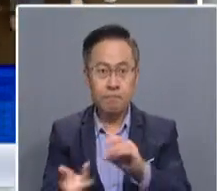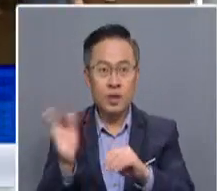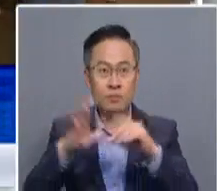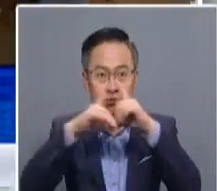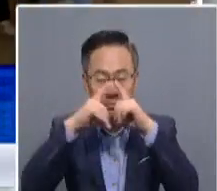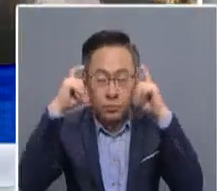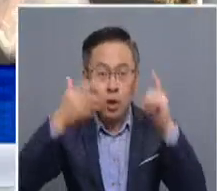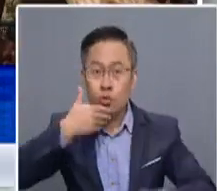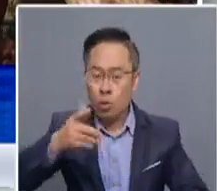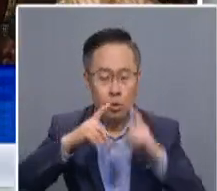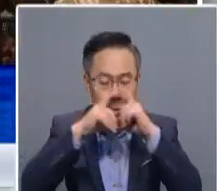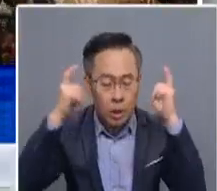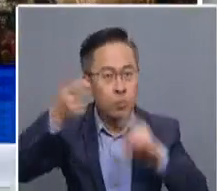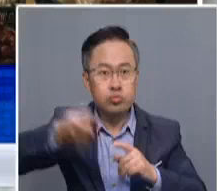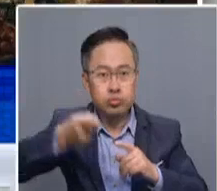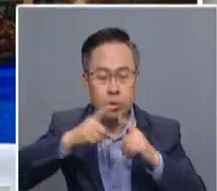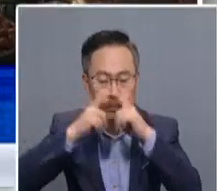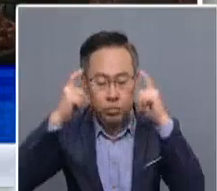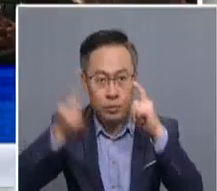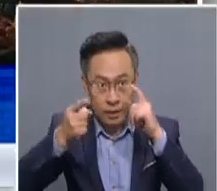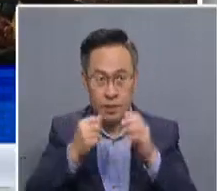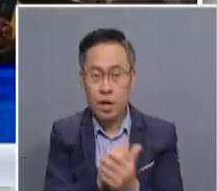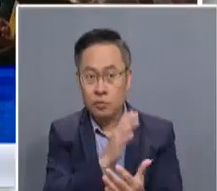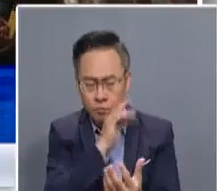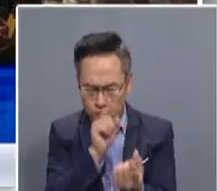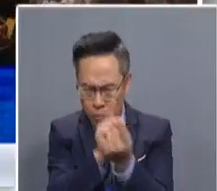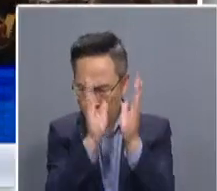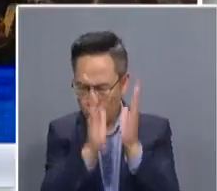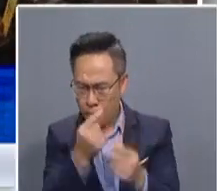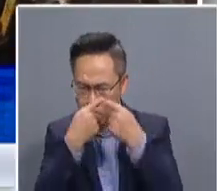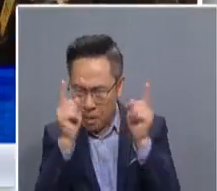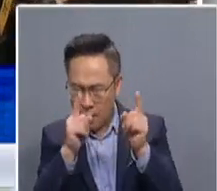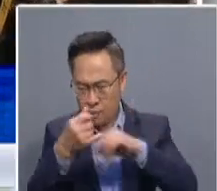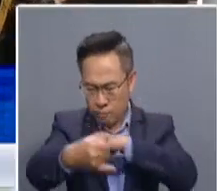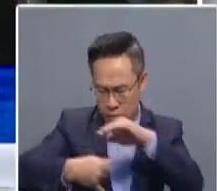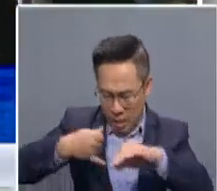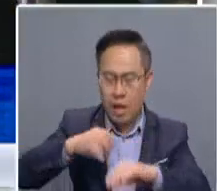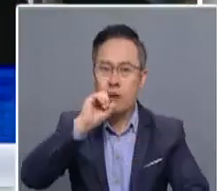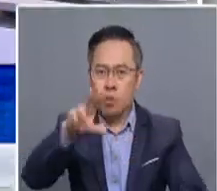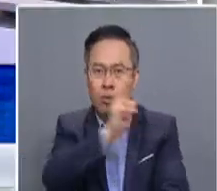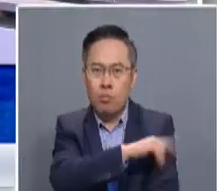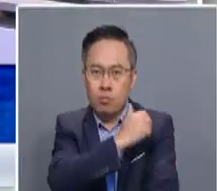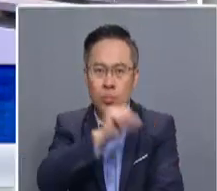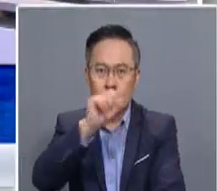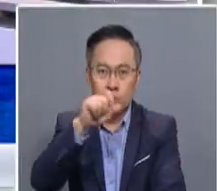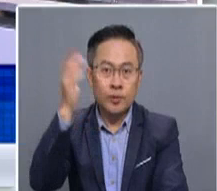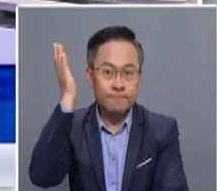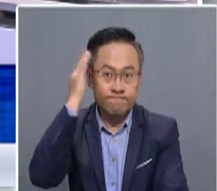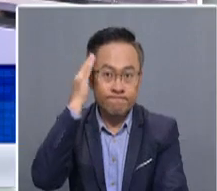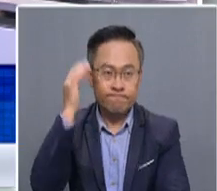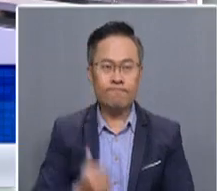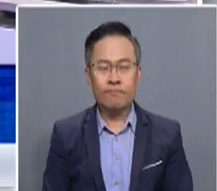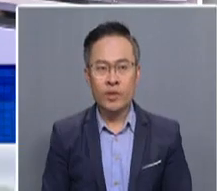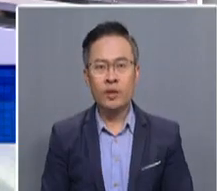นในเรื่องของการใส่หน้ากากอนามัยแล้วก็การแจ้งข้อมูลที่สำคัญให้กับเจ้าหน้าที่ได้ทราบครับผม ครับขอบคุณมากเลยนะคร ับ นาย